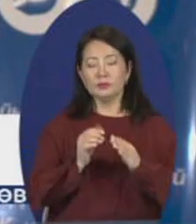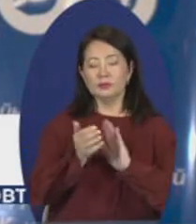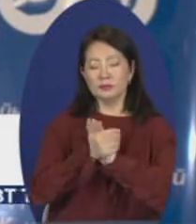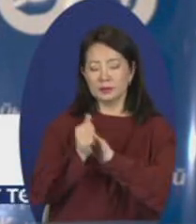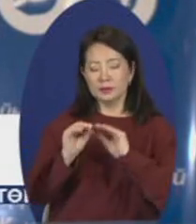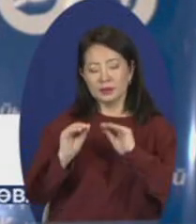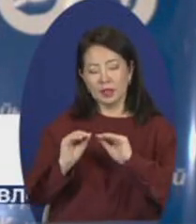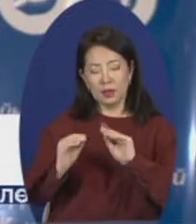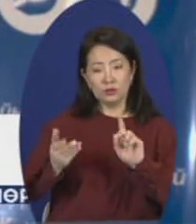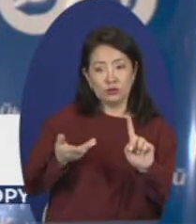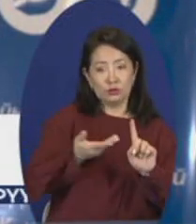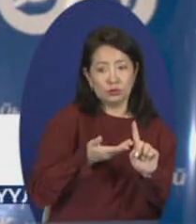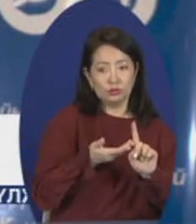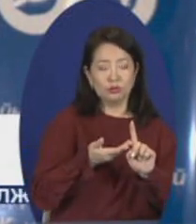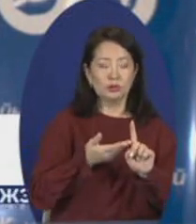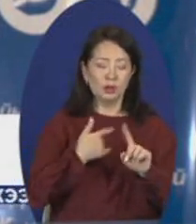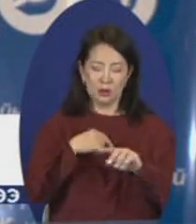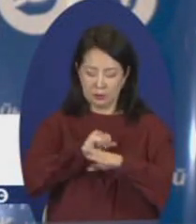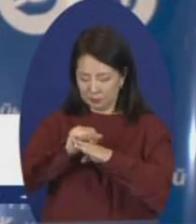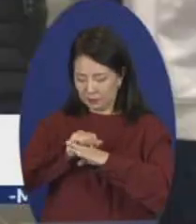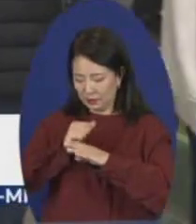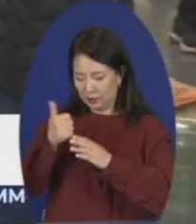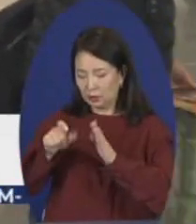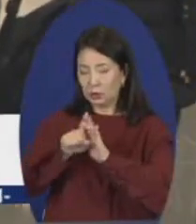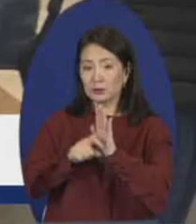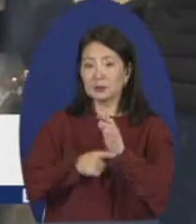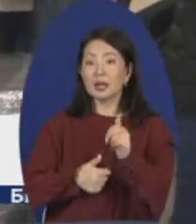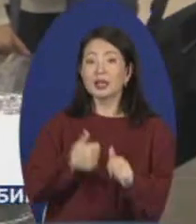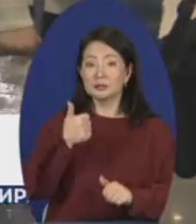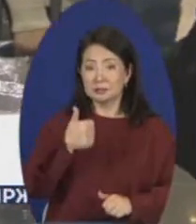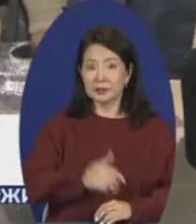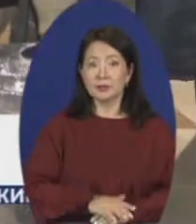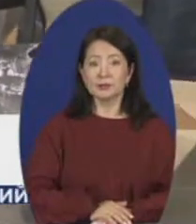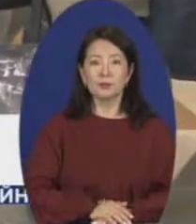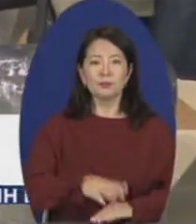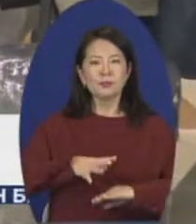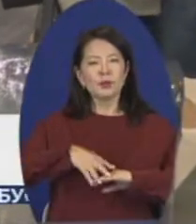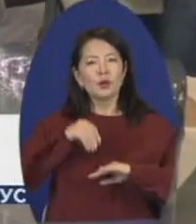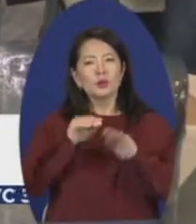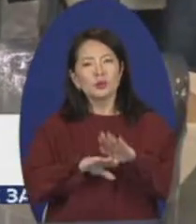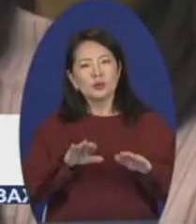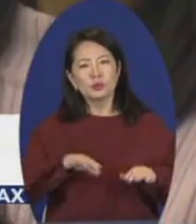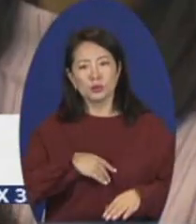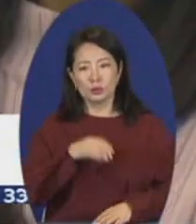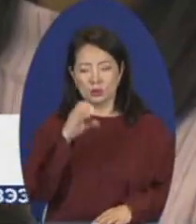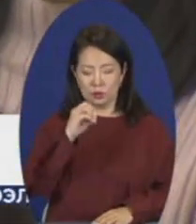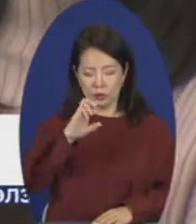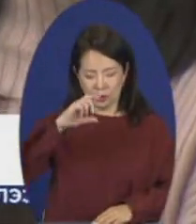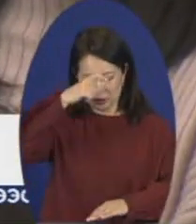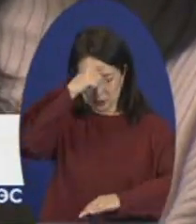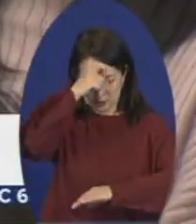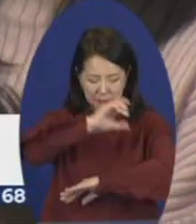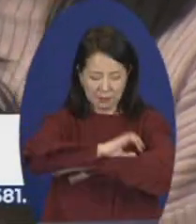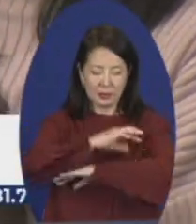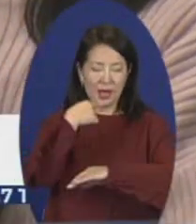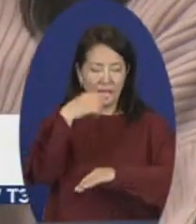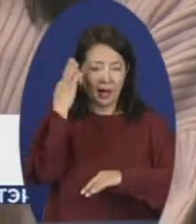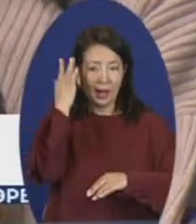бол суралцаад энэ хүүхдүүдийн бэлтгэл хөтөлбөрөөр амжилттай өрсөн. Оюутнууд бэлтгэл хөтөлбөрийн хүрээнд ерөнхий эрдмийн болон гадаад хэлний хичээлээс